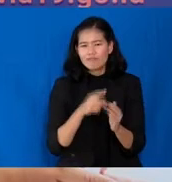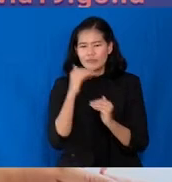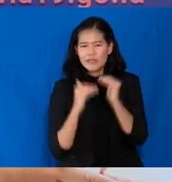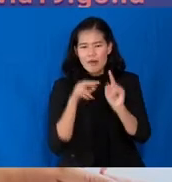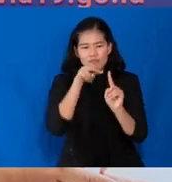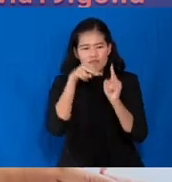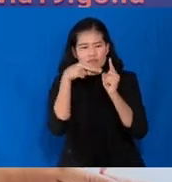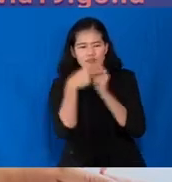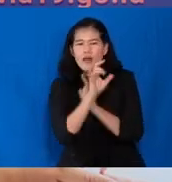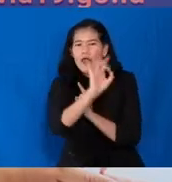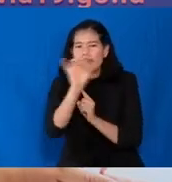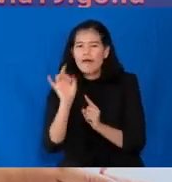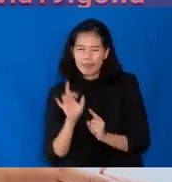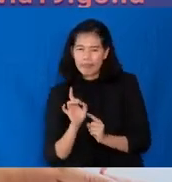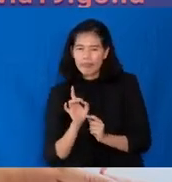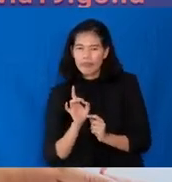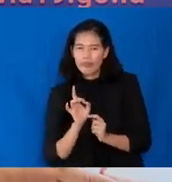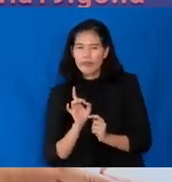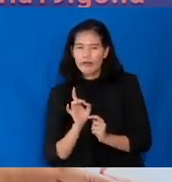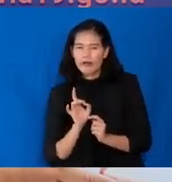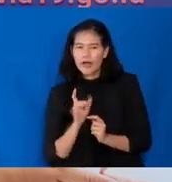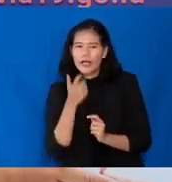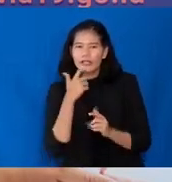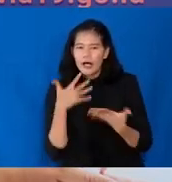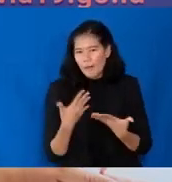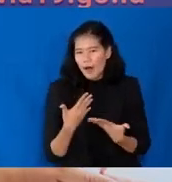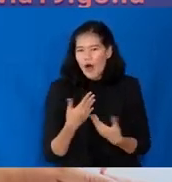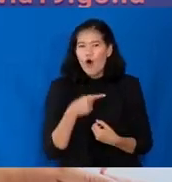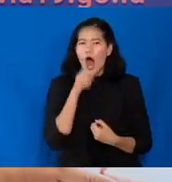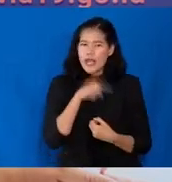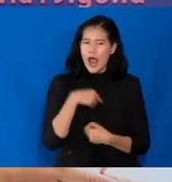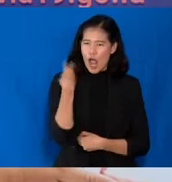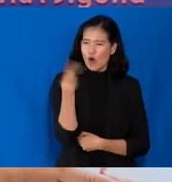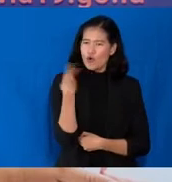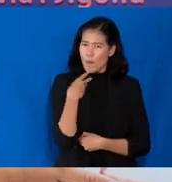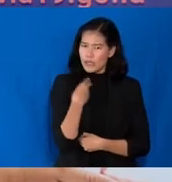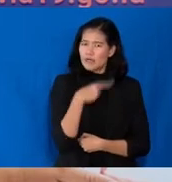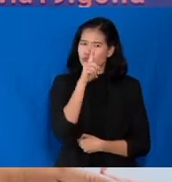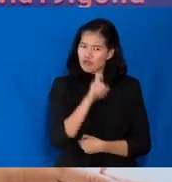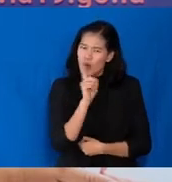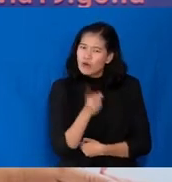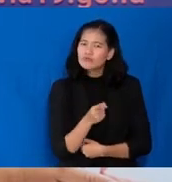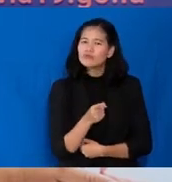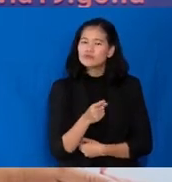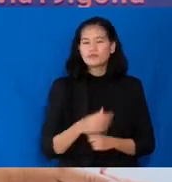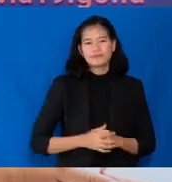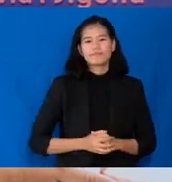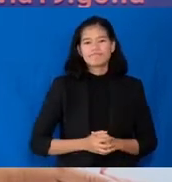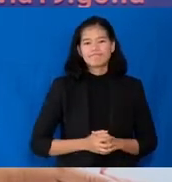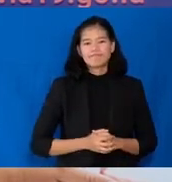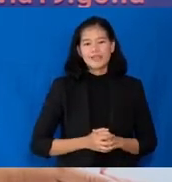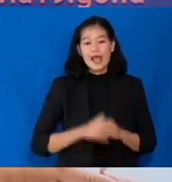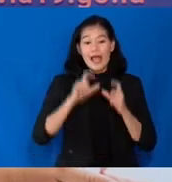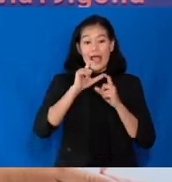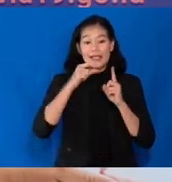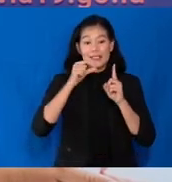terkait dengan kepentingan pemenuhan kebutuhan ekonomi masyarakat nah kebijakan